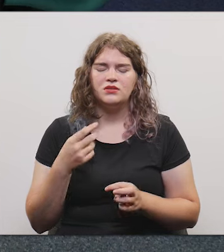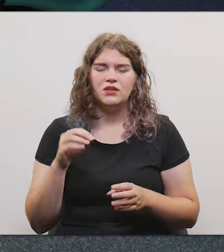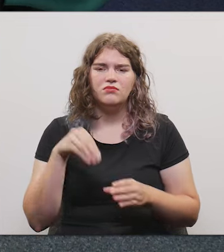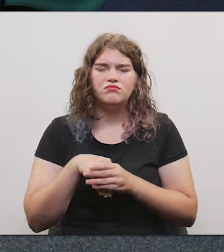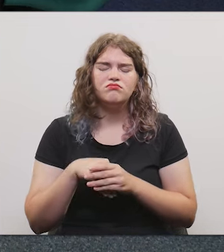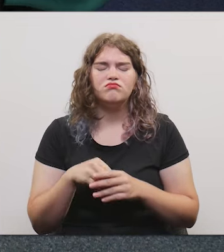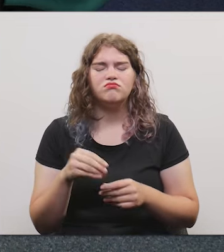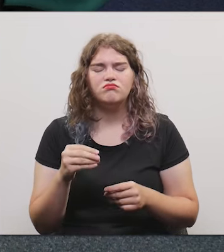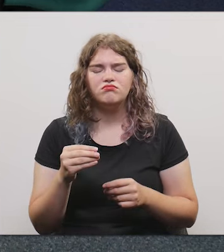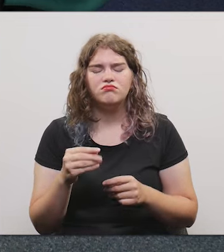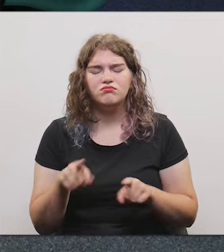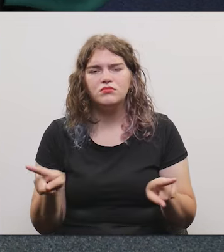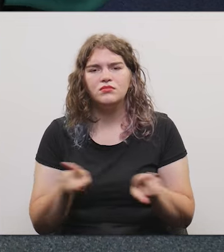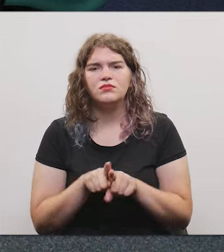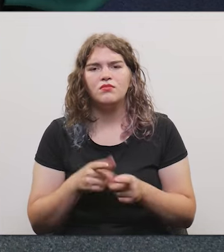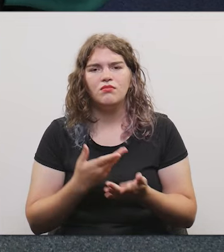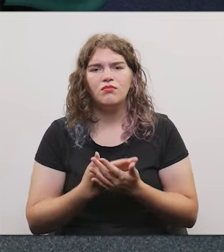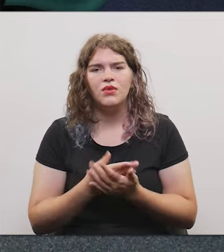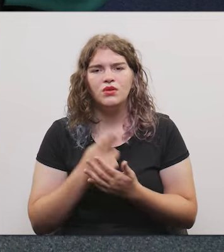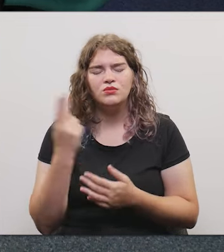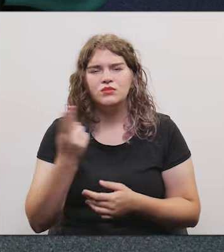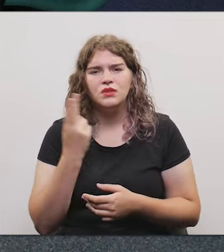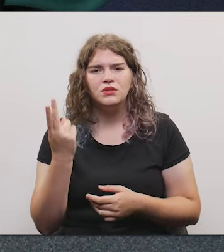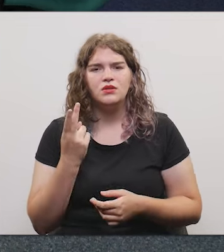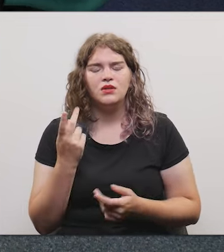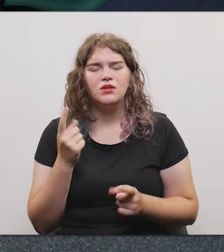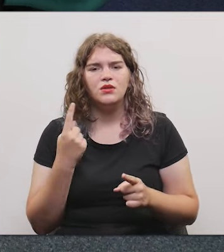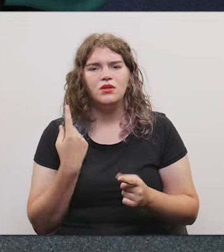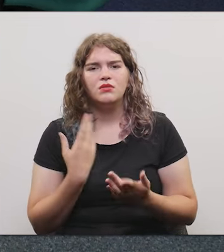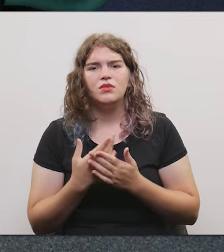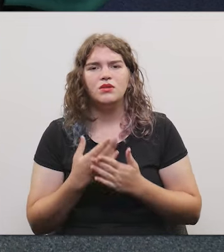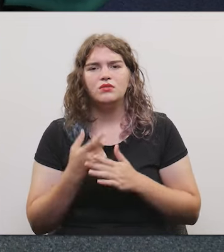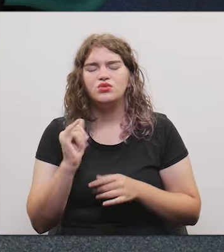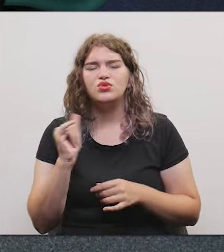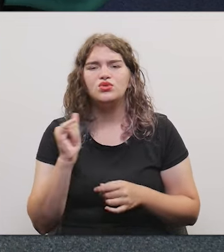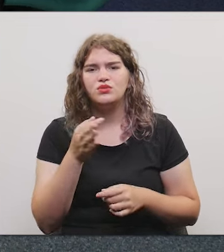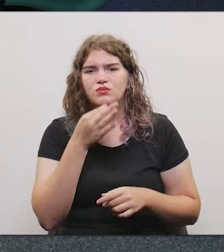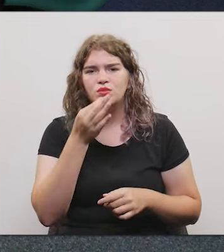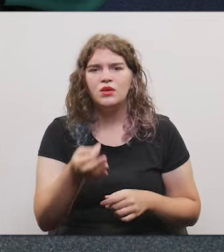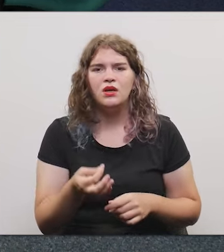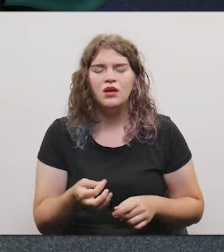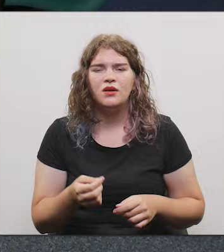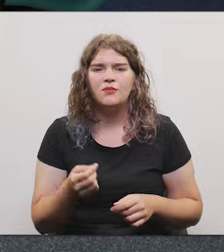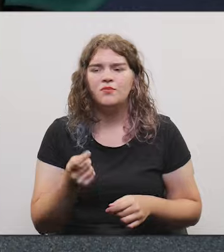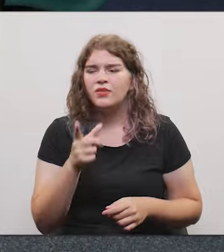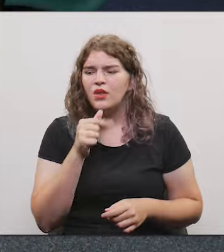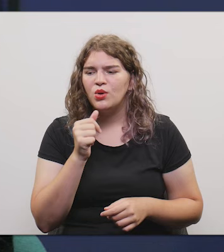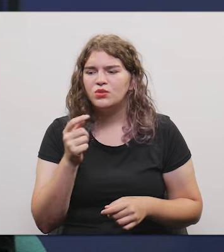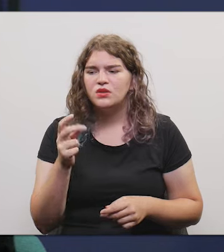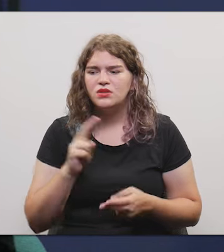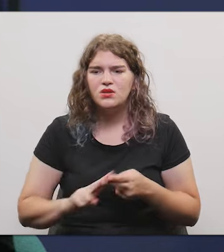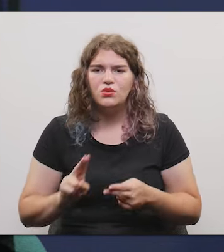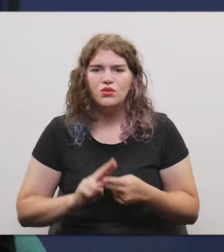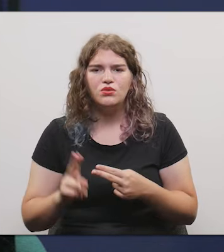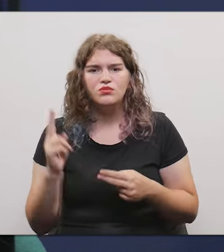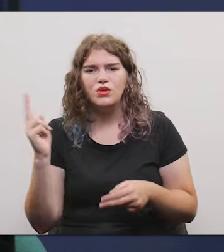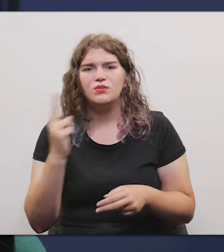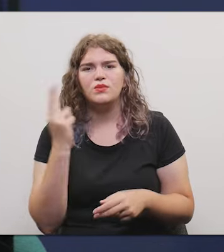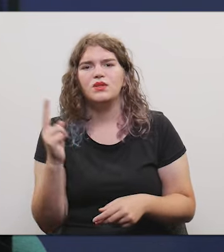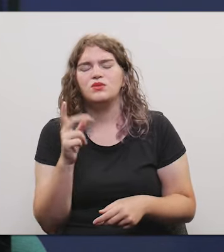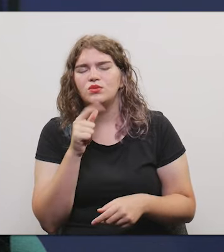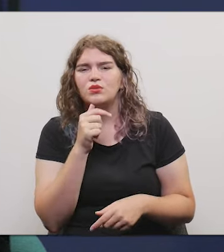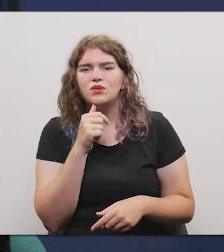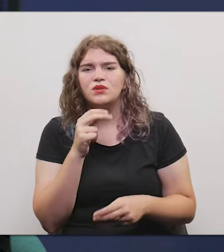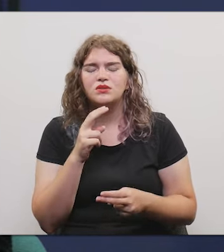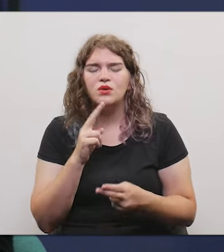pare esența așa descrierii lui Dumnezeu. Și apropo de ce spuneai mai înainte, de unde să-L